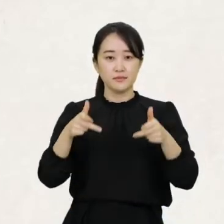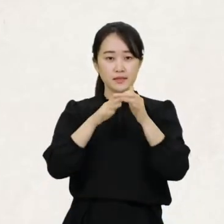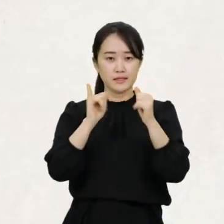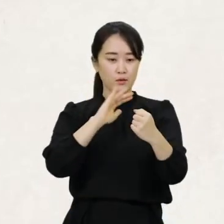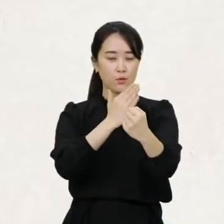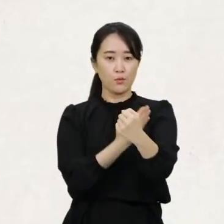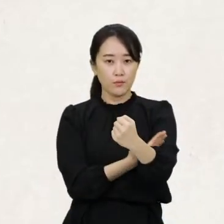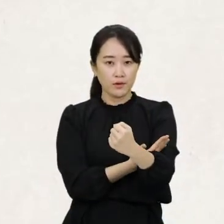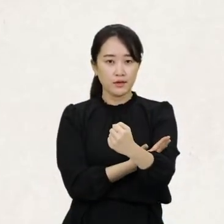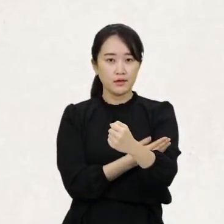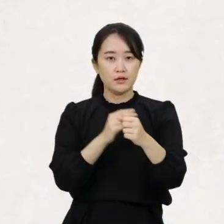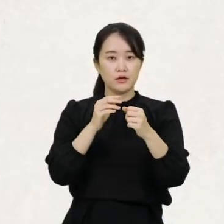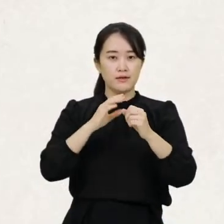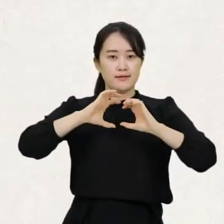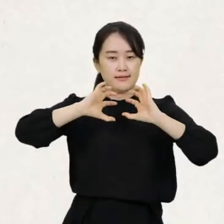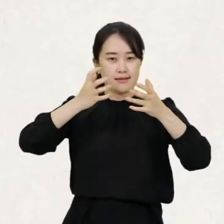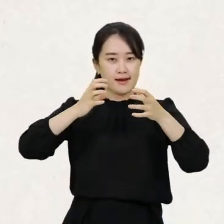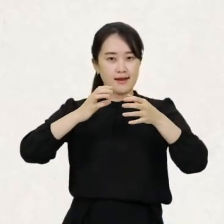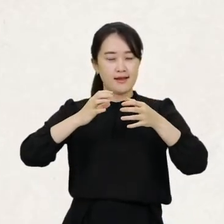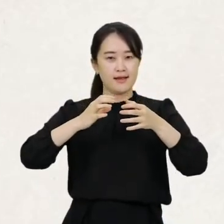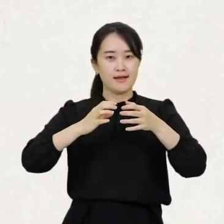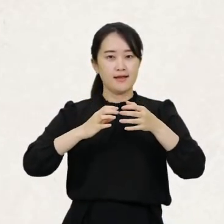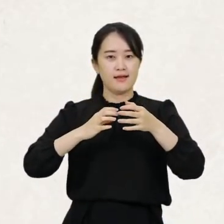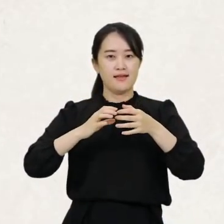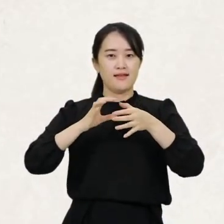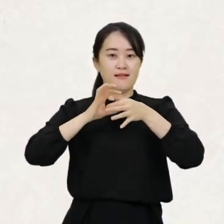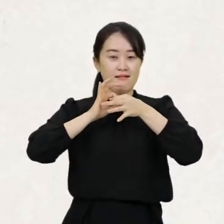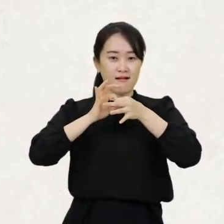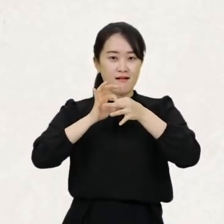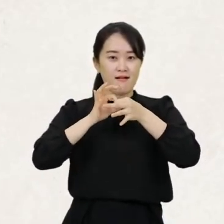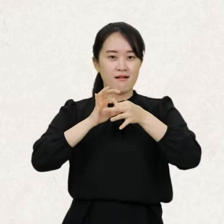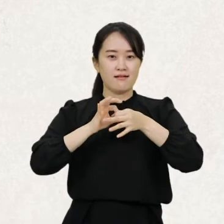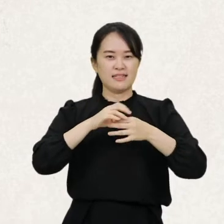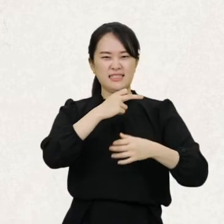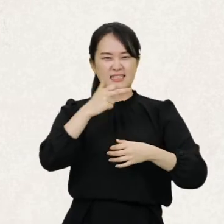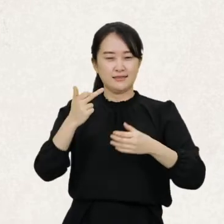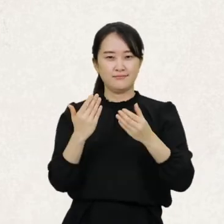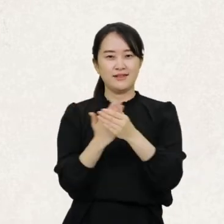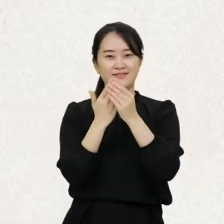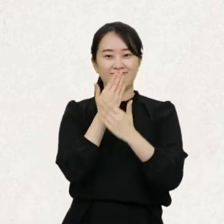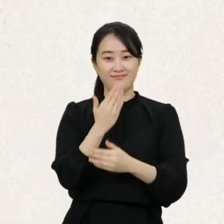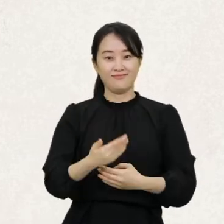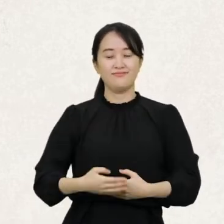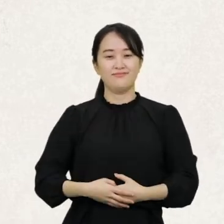장애인의 권리는 국가를 넘어 협력할 때 더욱 큰 성과를 거둘 수 있어요.